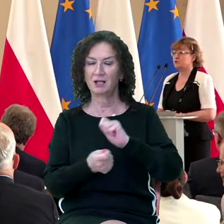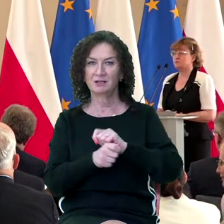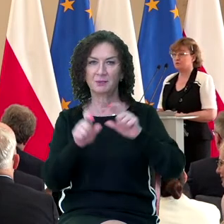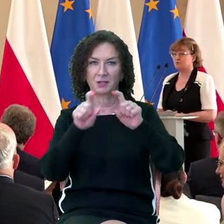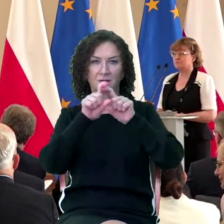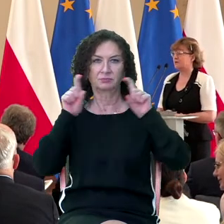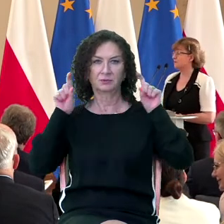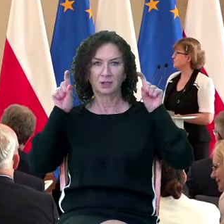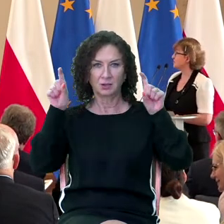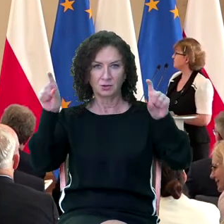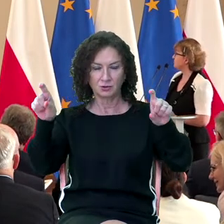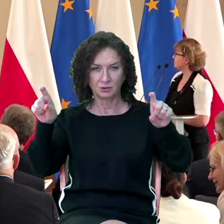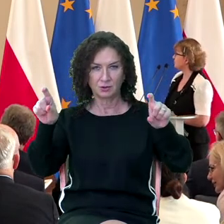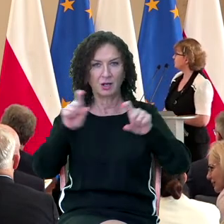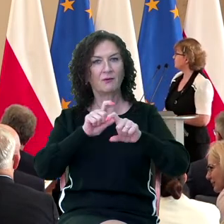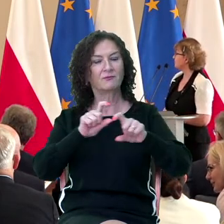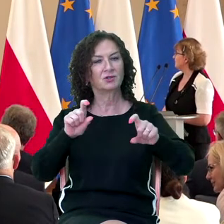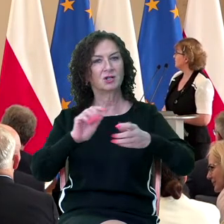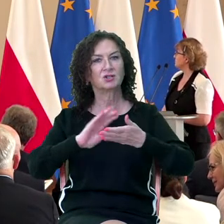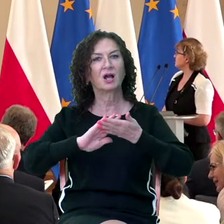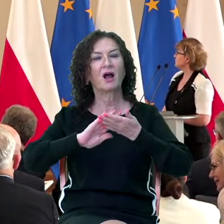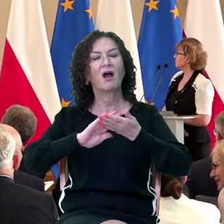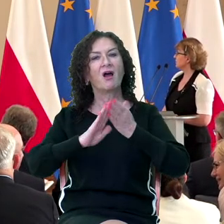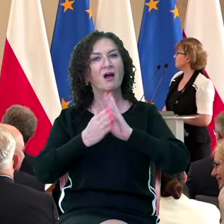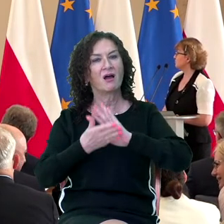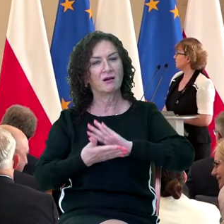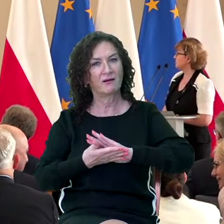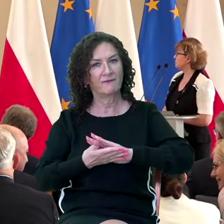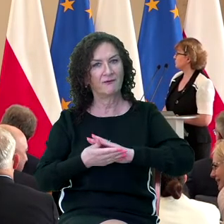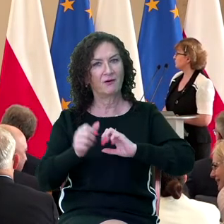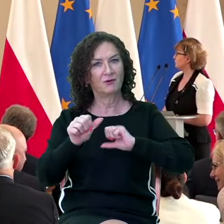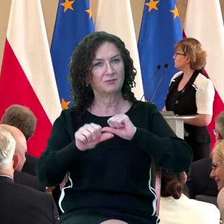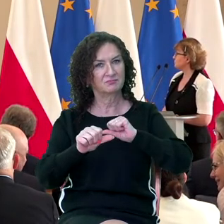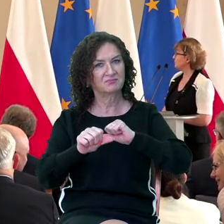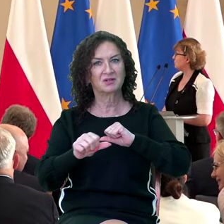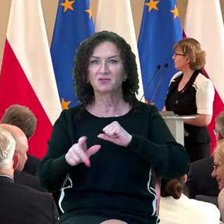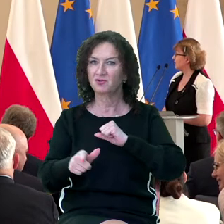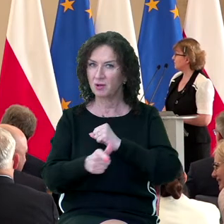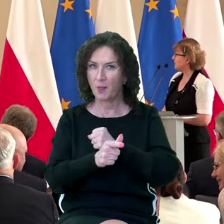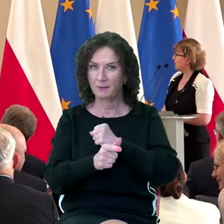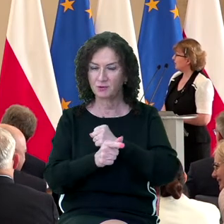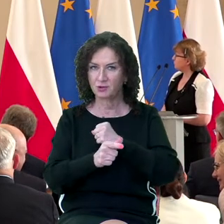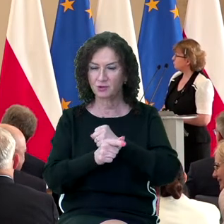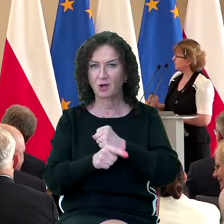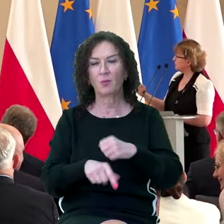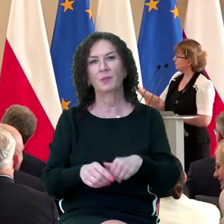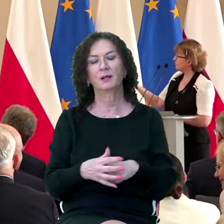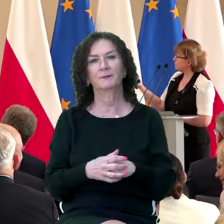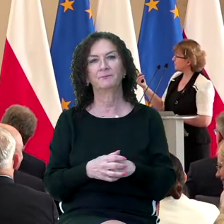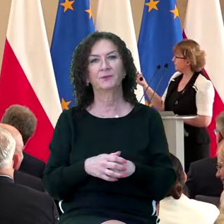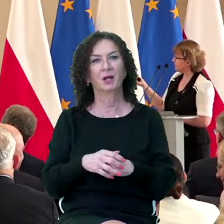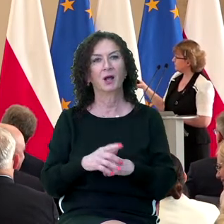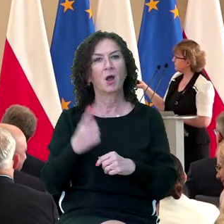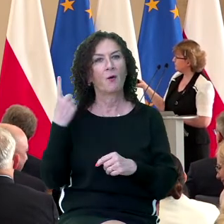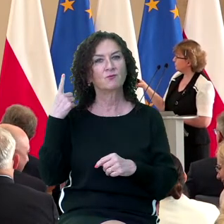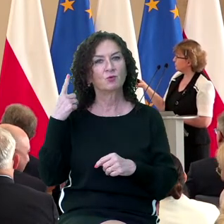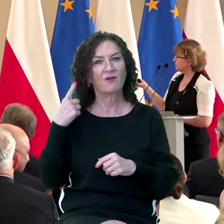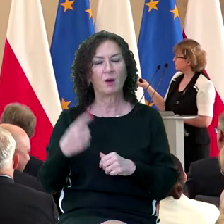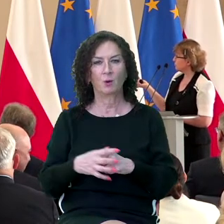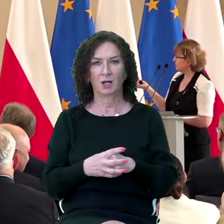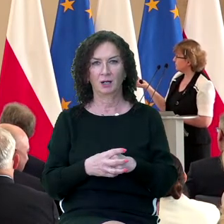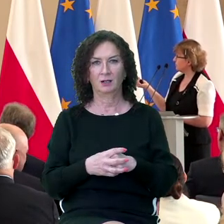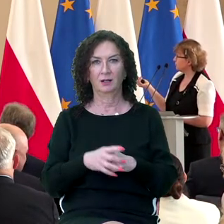czasie reformy w latach 70. to z naszego Archiwum Państwowego w Suwałkach. A tu taki pomysł kreatywny,